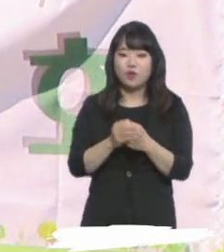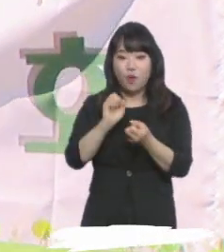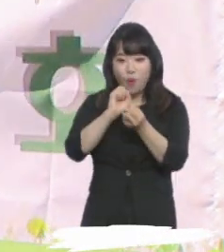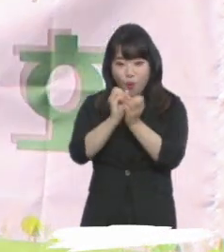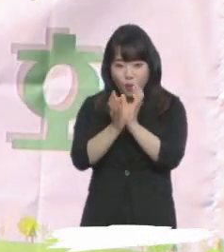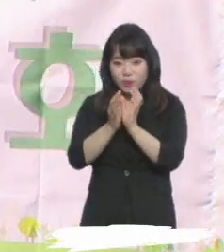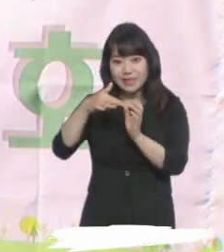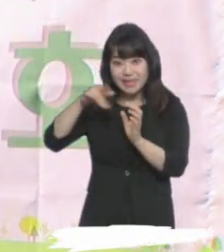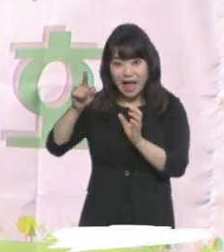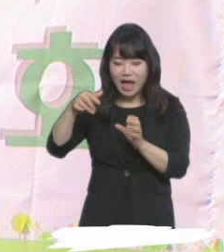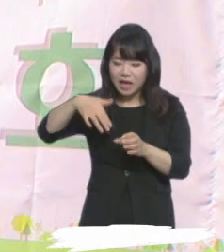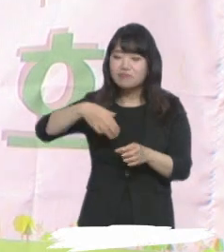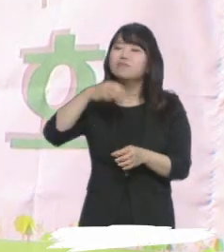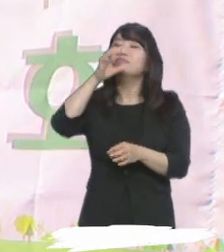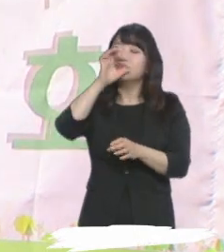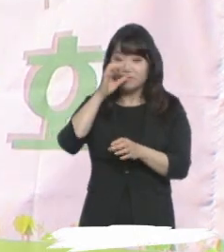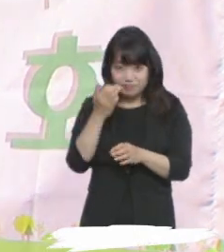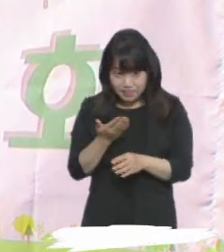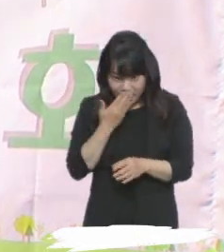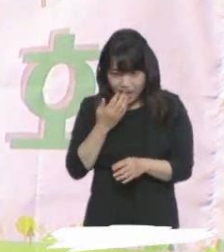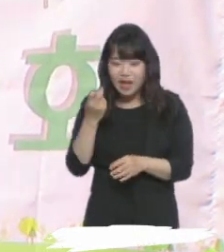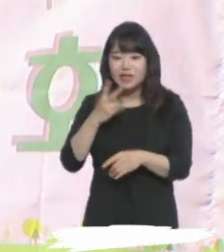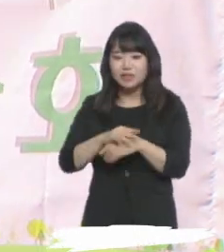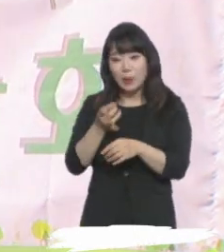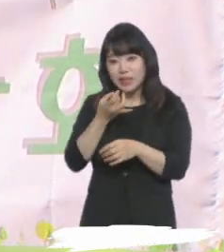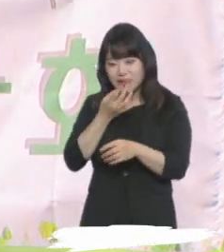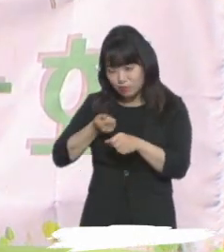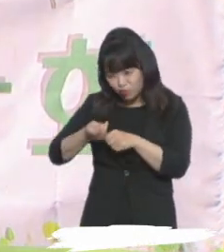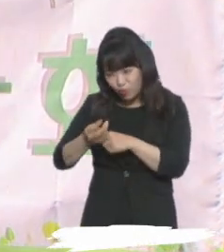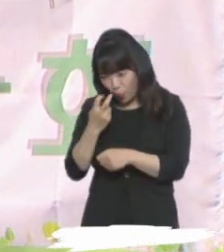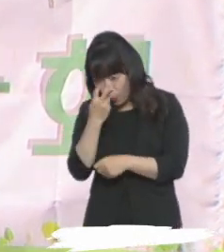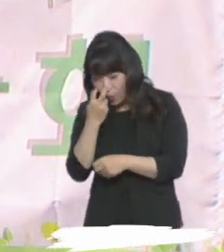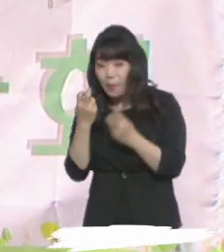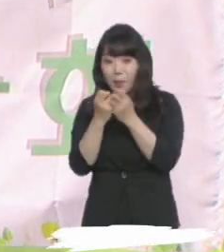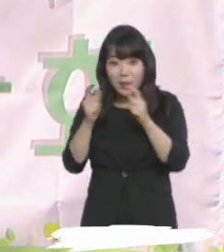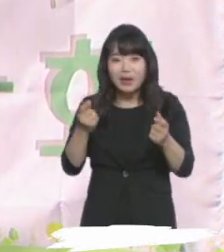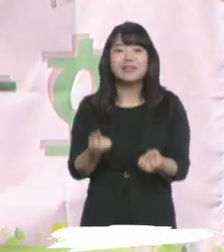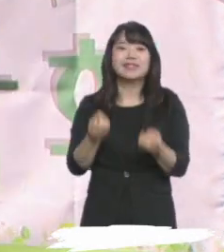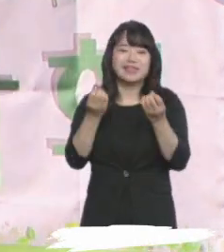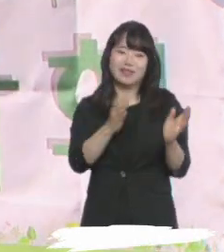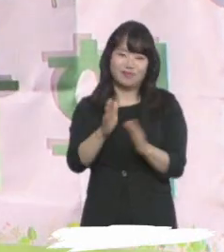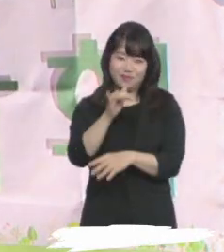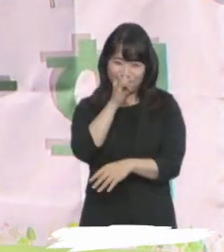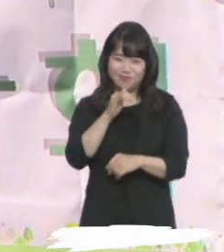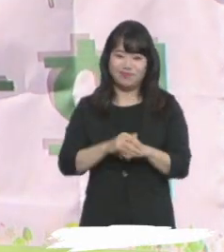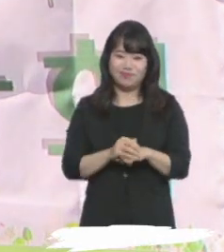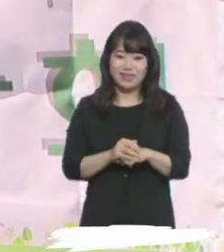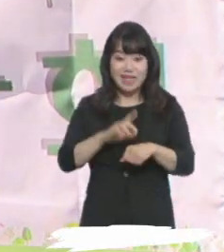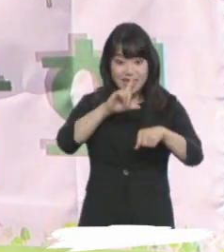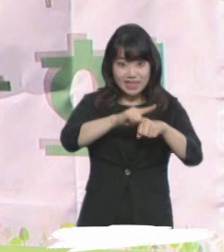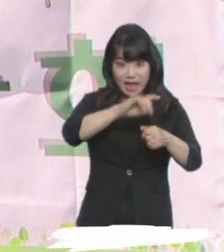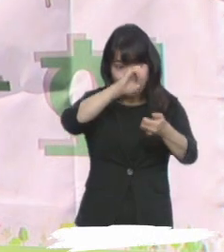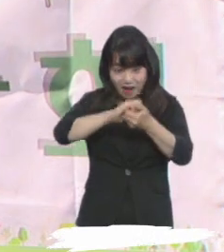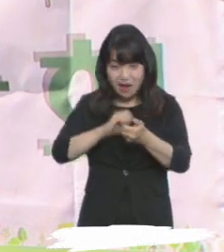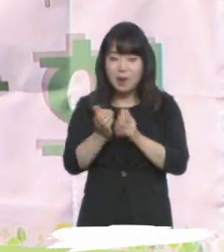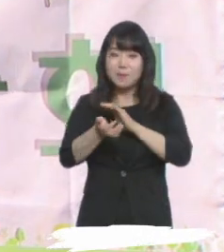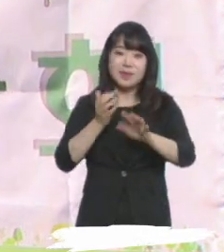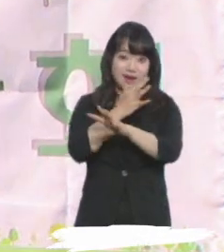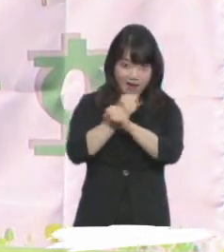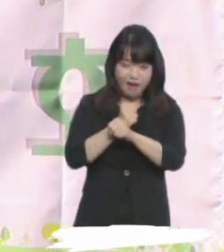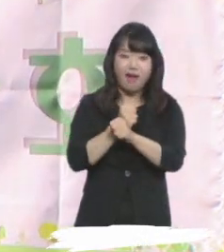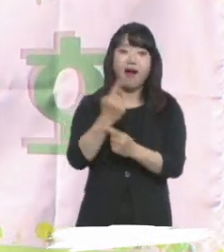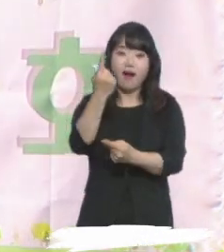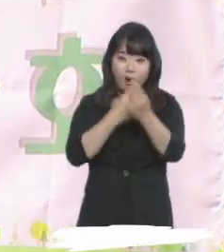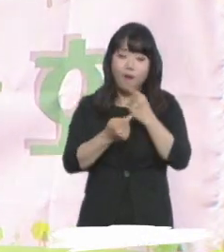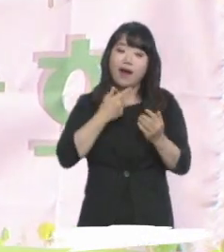꽃차를 심하는 거라든가 아니면은 뭐 씨앗을 또 관찰하는 그런 이벤트들도 이제 준비했습니다. 또 이제 시간마다 이렇게 또 예약을 받아서 또 진행하고